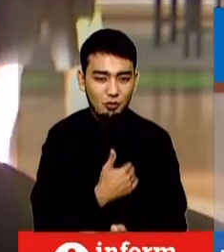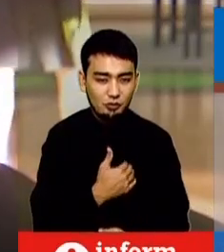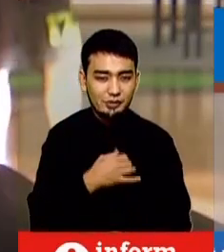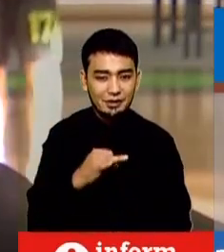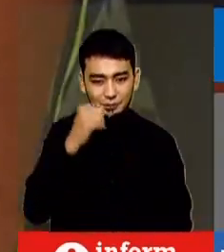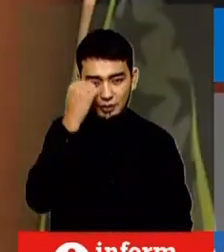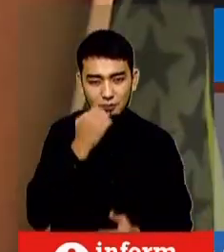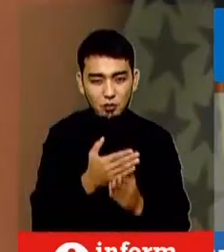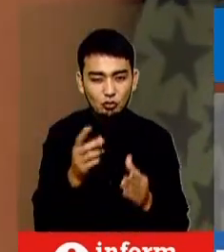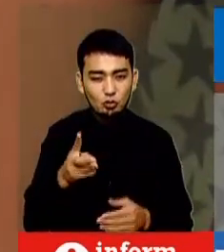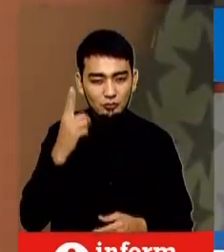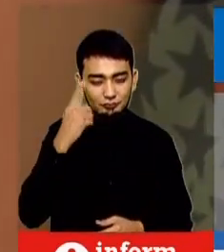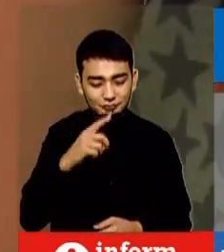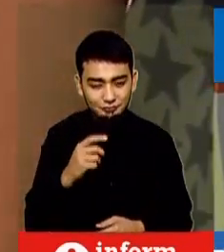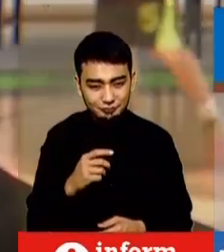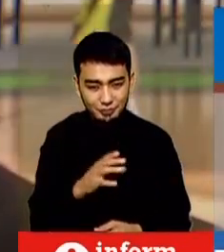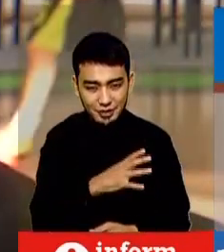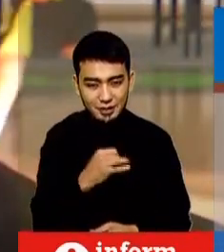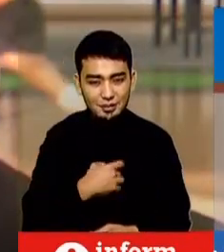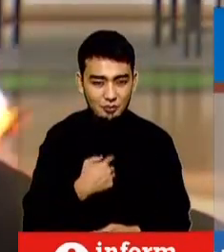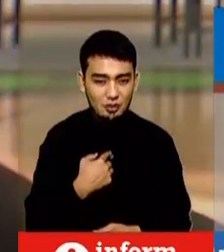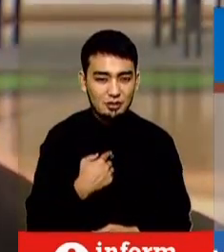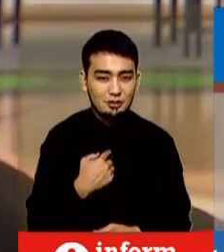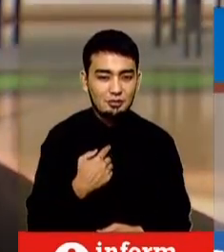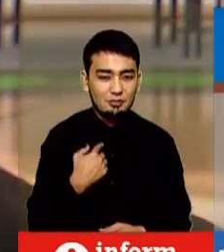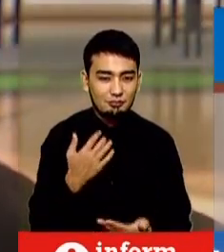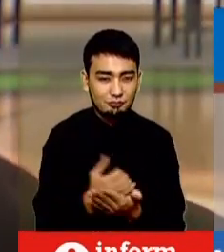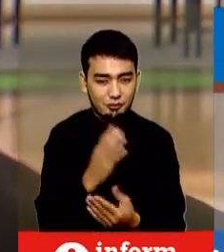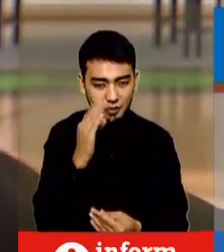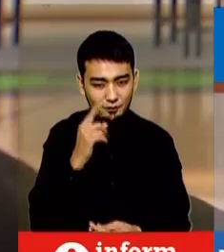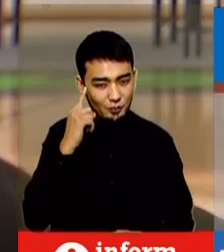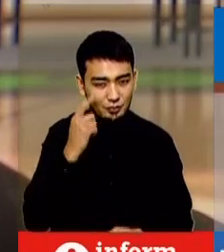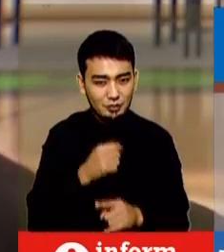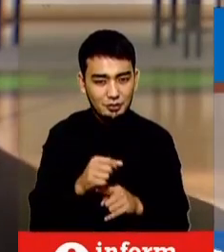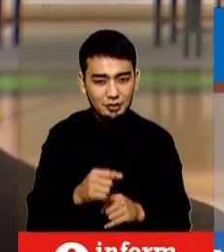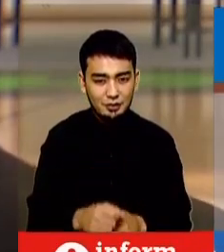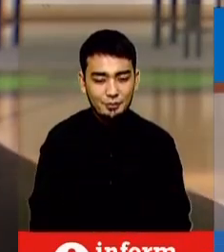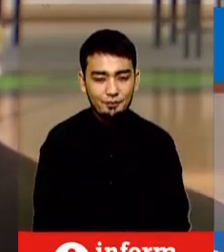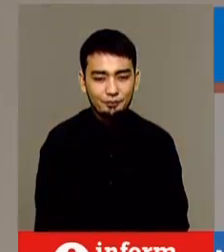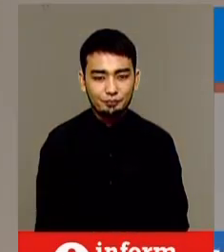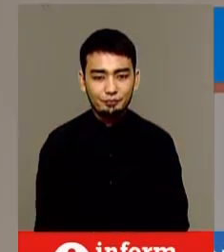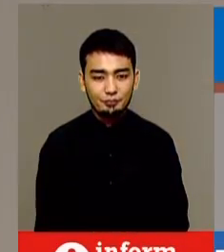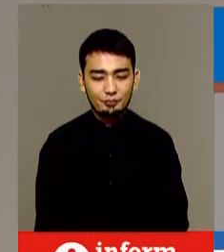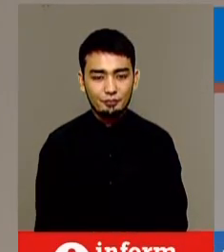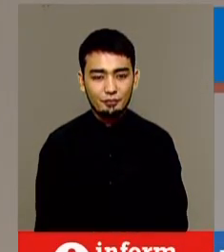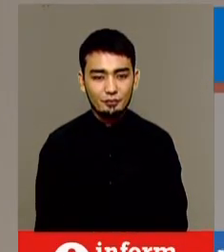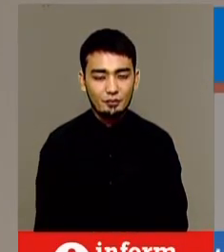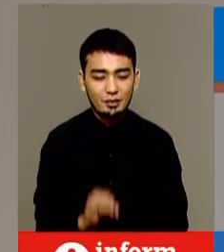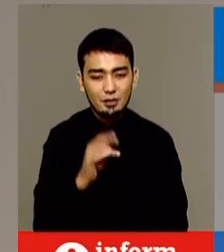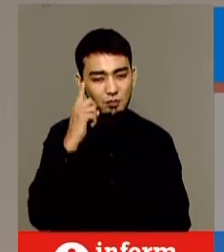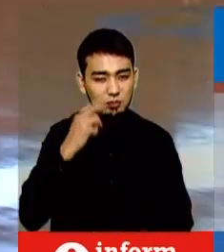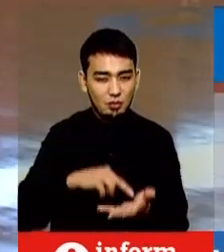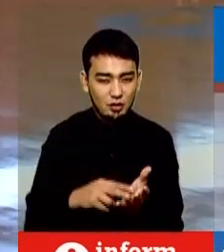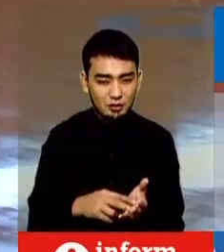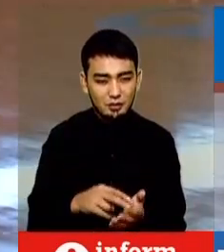этой игры. Ну, ожидается, что мы победим. Будет все без травм. И все будет хорошо. Напомним, что проект